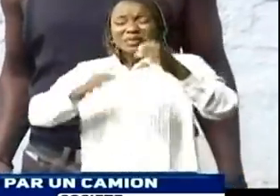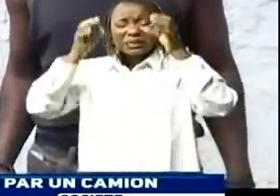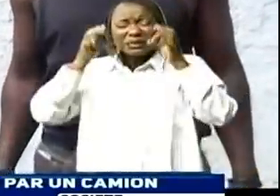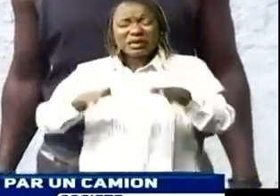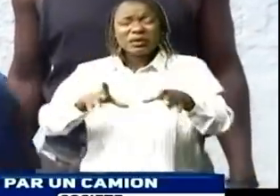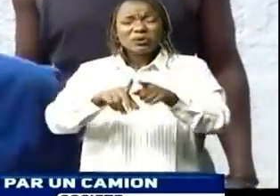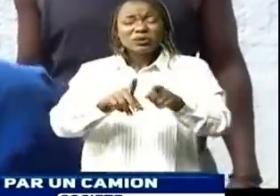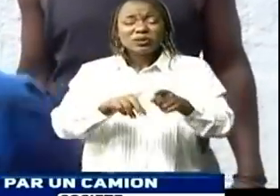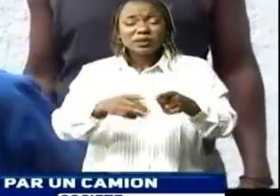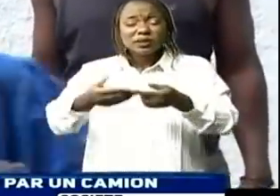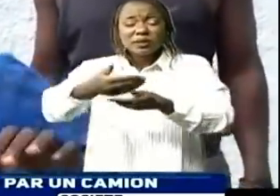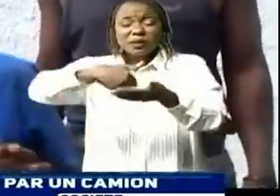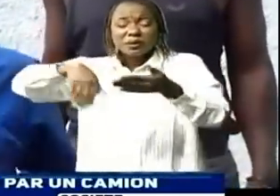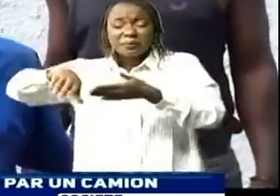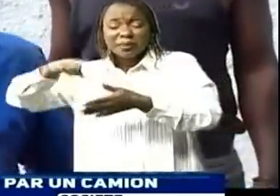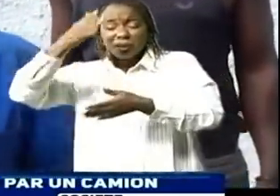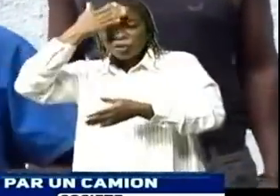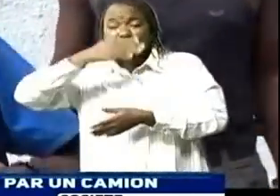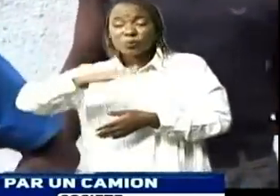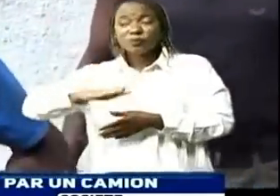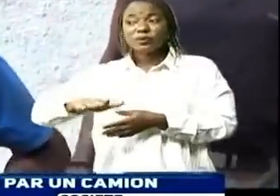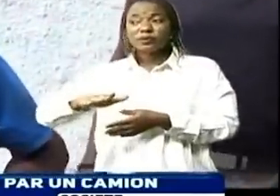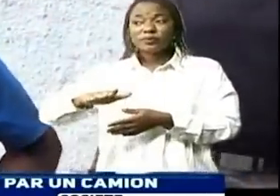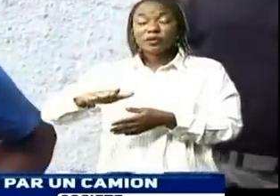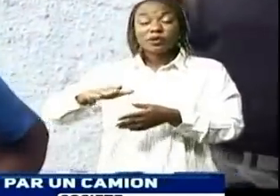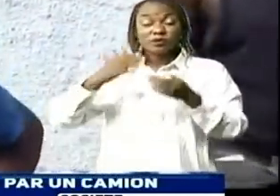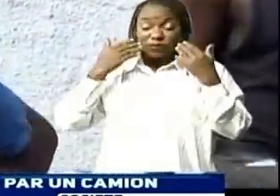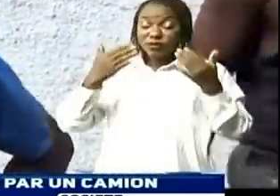été acheminé à l'hôpital.